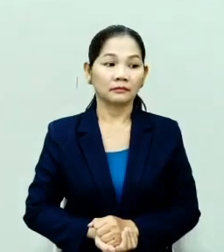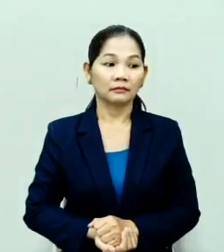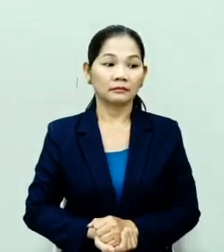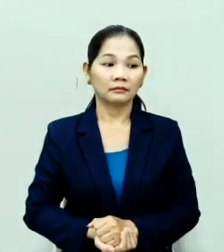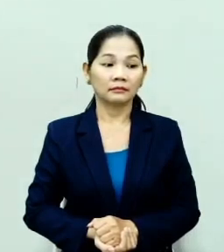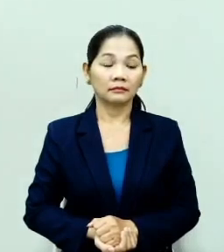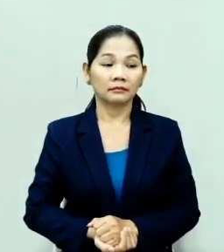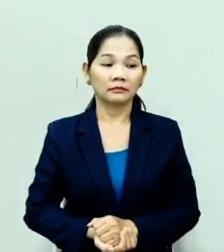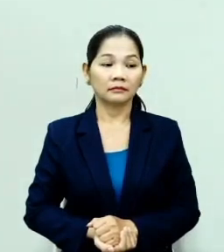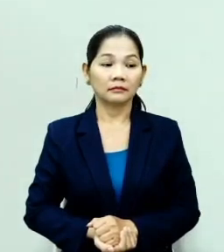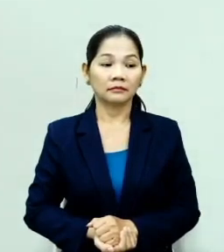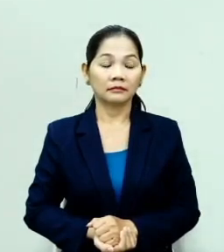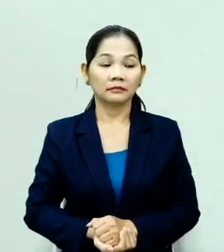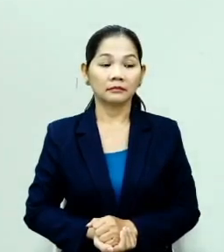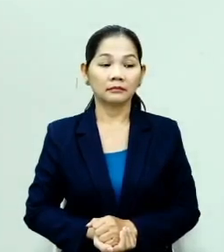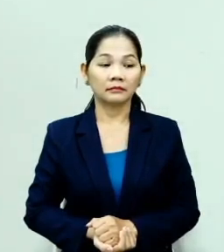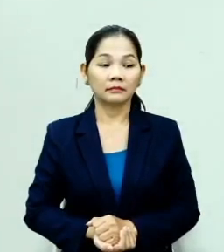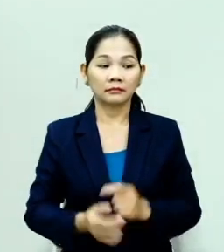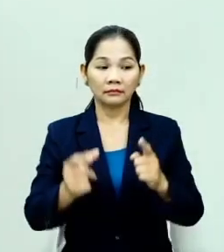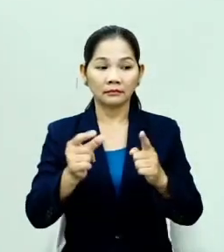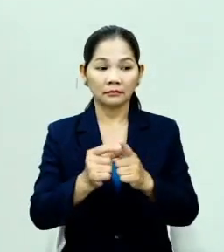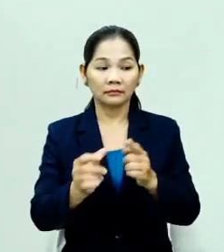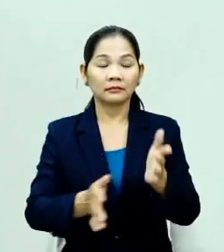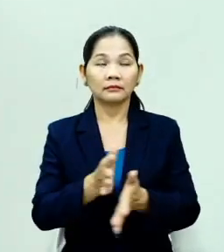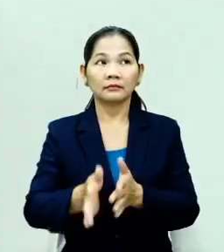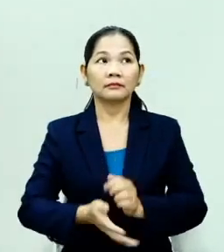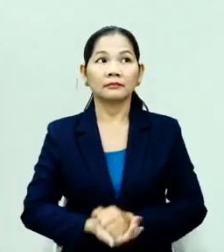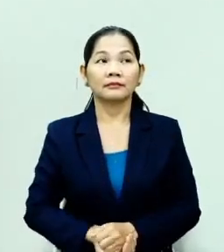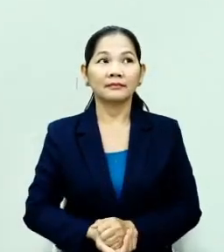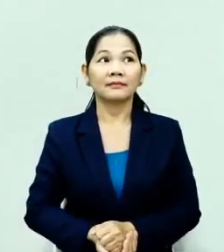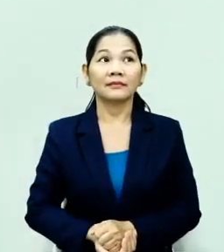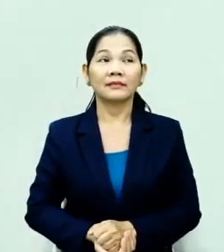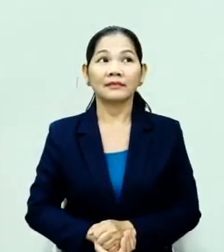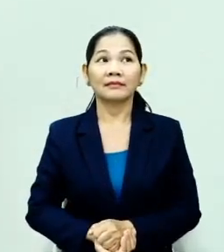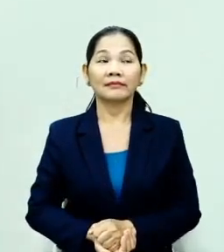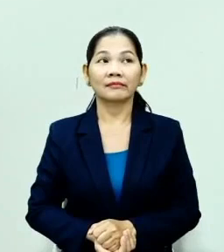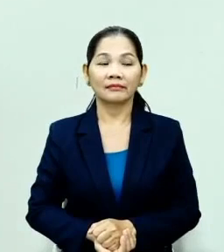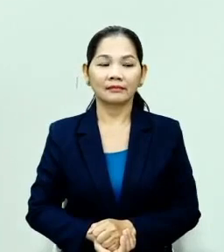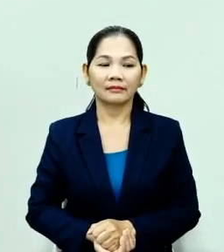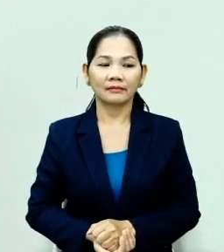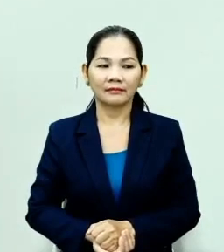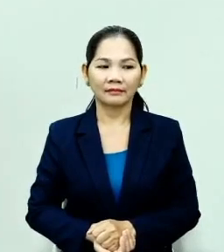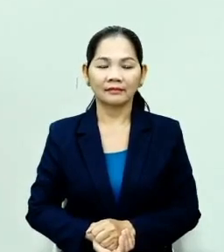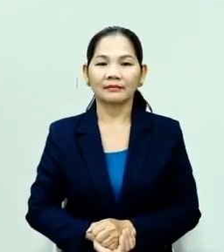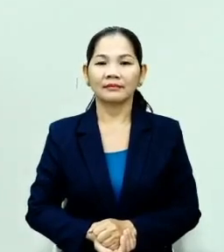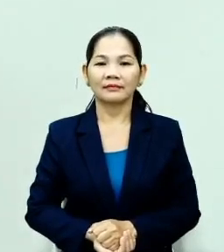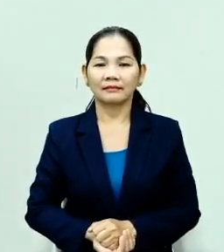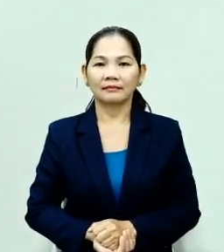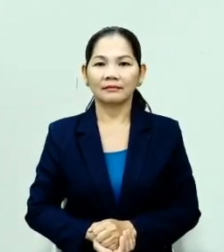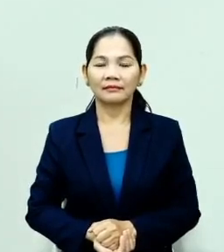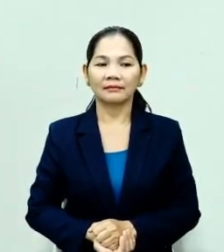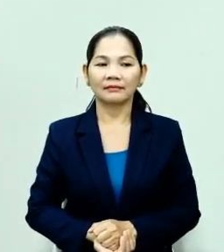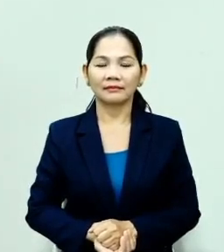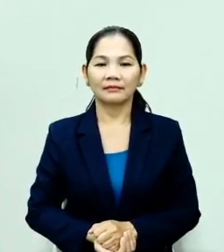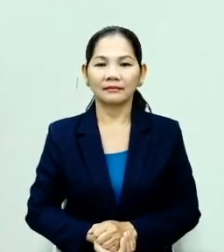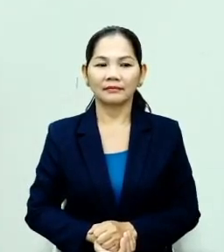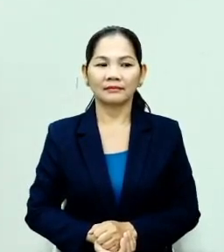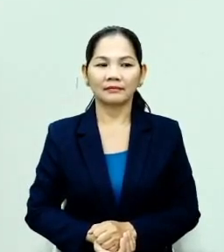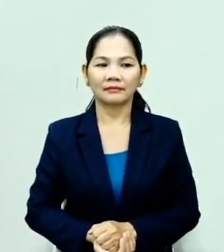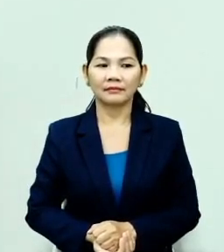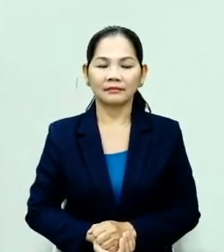cha bị bắn to con cha ăn thắm mấy con cha còn mời mấy con